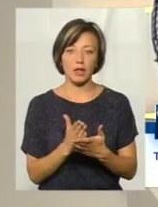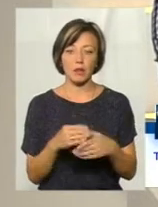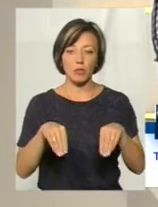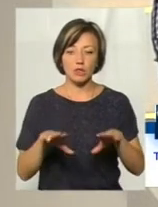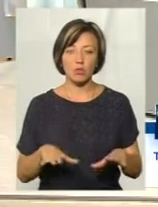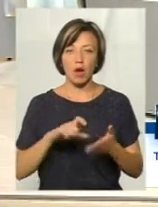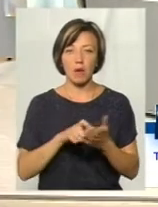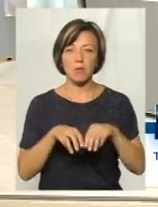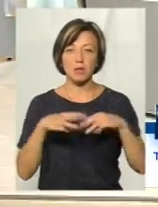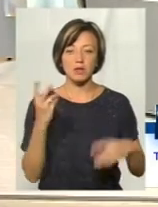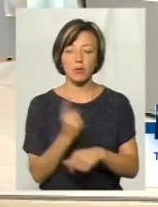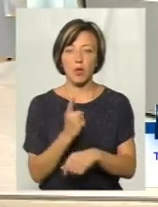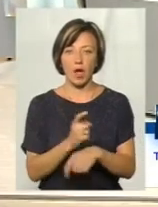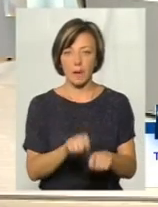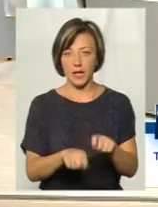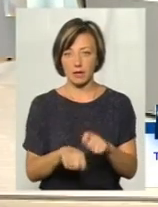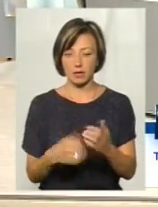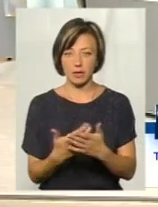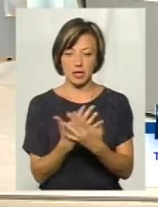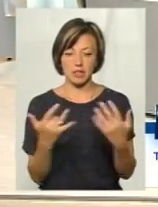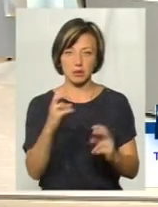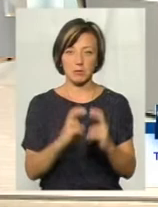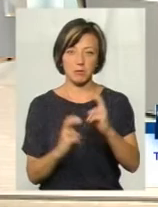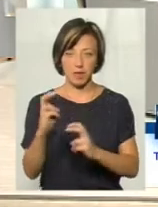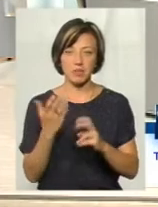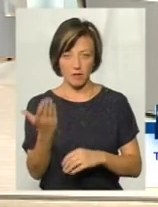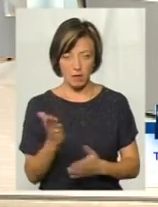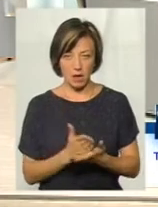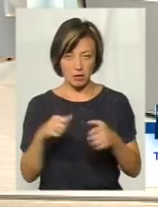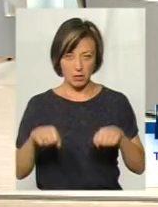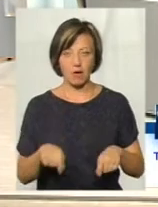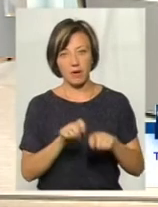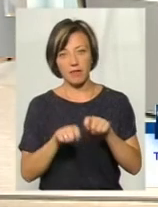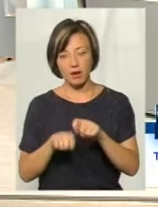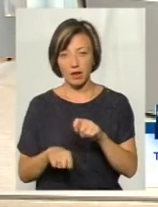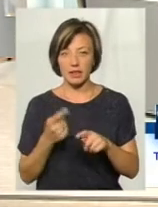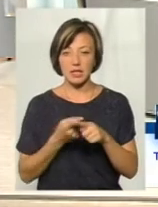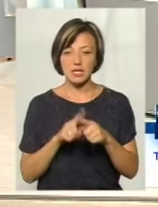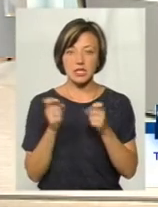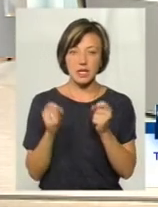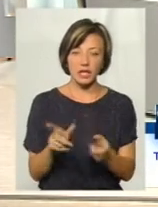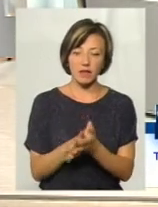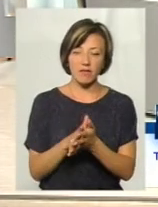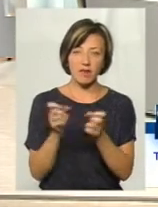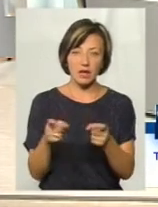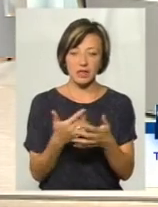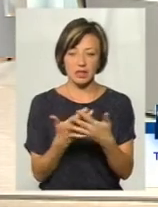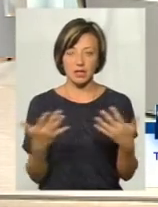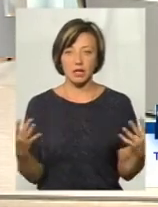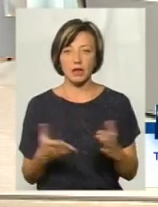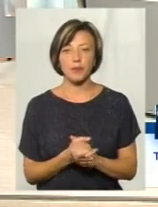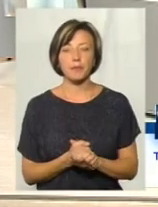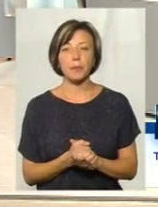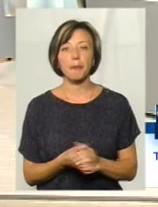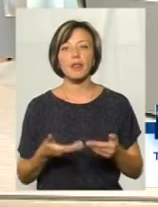яка забороняє там, та, перевірку різних підприємств. Ви маєте право перевіряти на, от, на ці скиди, викиди і так далі? Чи ми робите? Говоримо